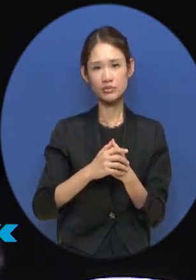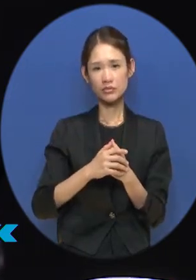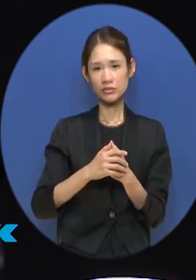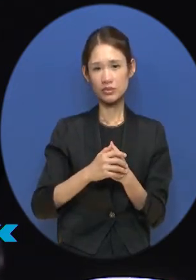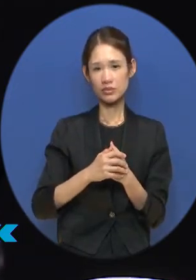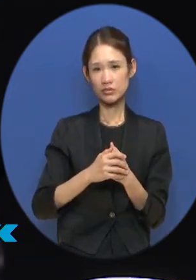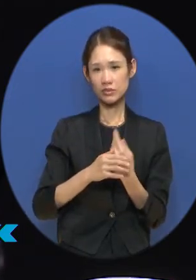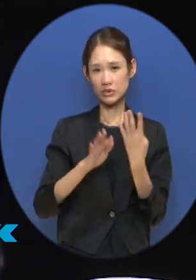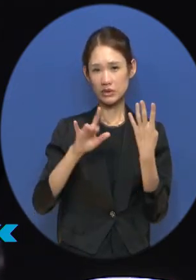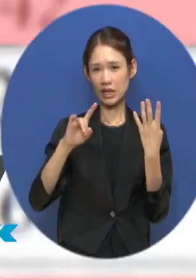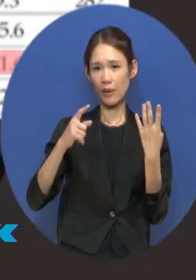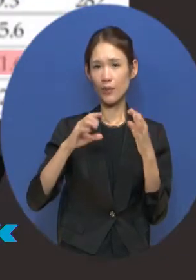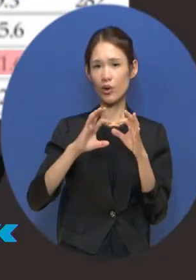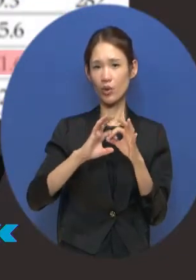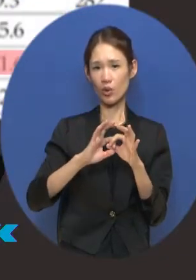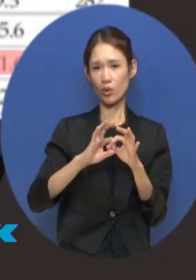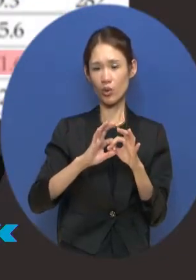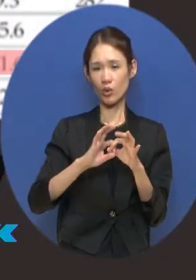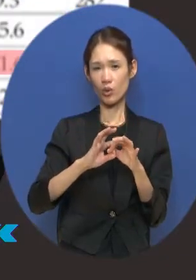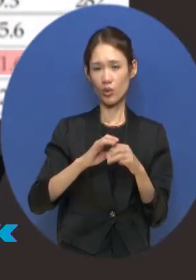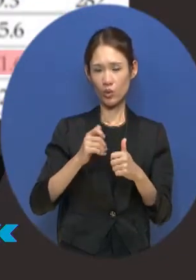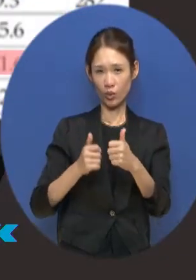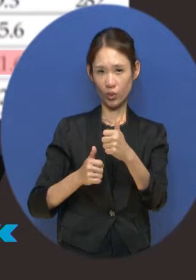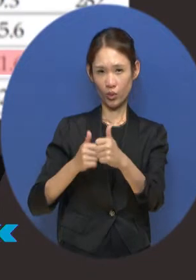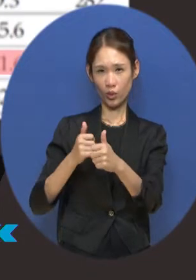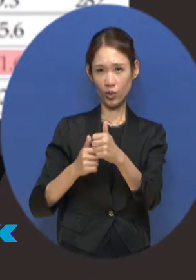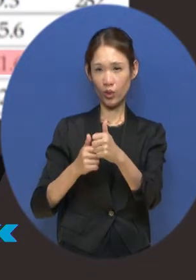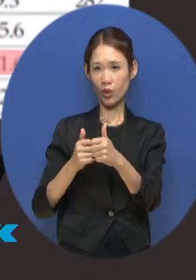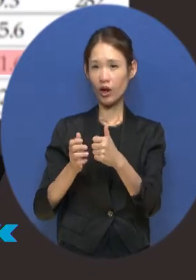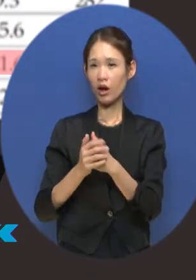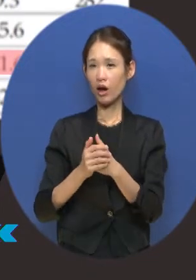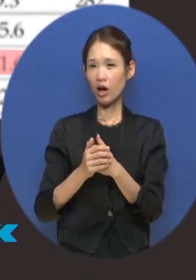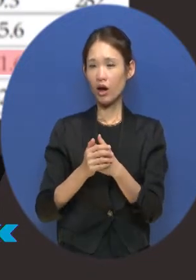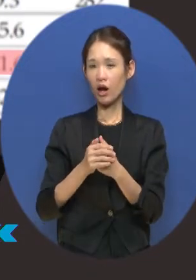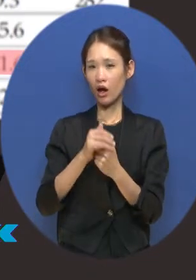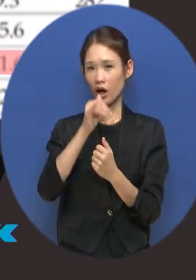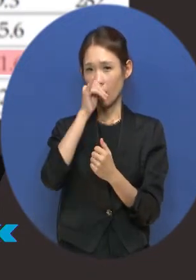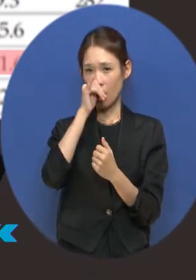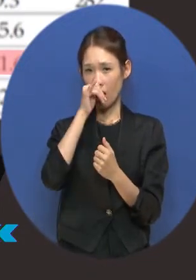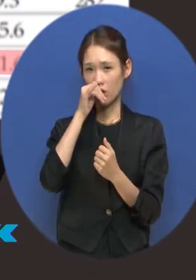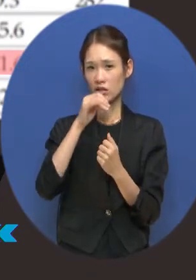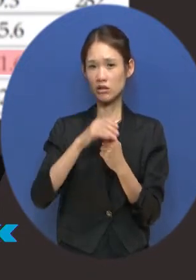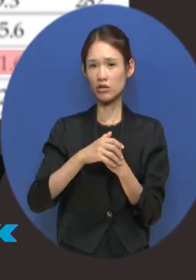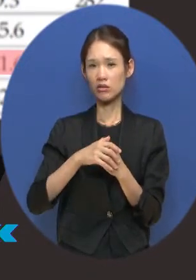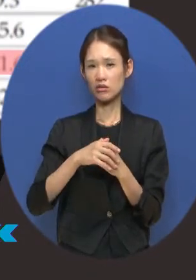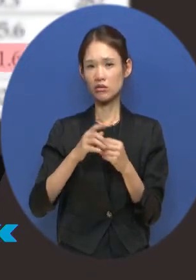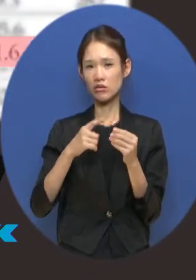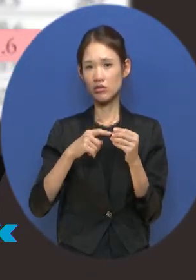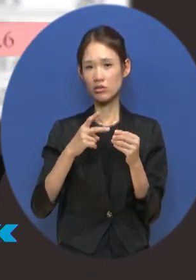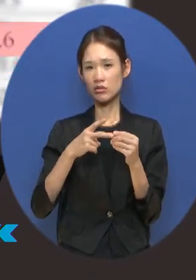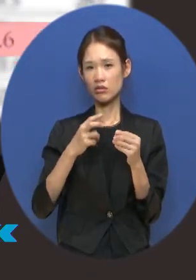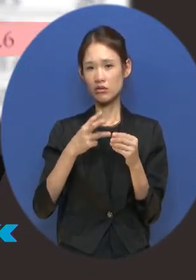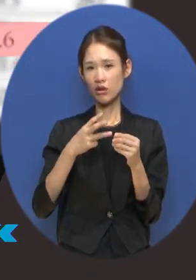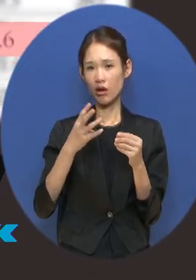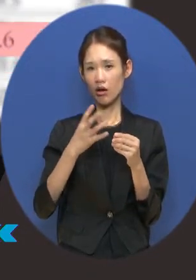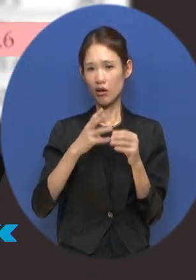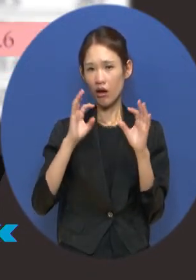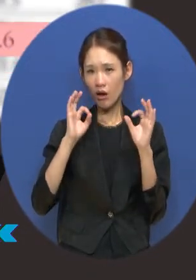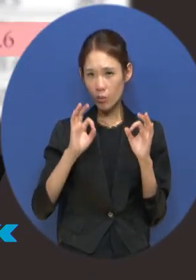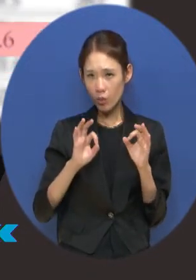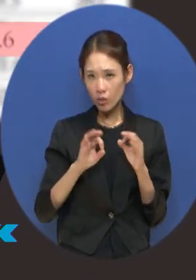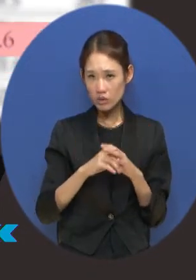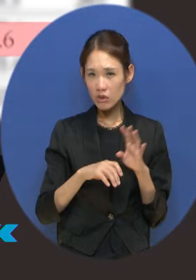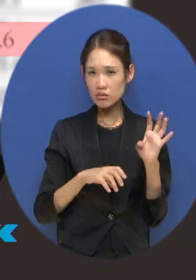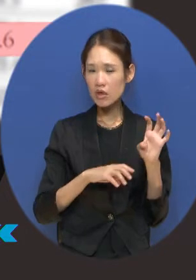여름철에 네 번째 지금 네 번에 걸쳐서 실험을 했었는데 네 번째 한 걸 보니까 이제